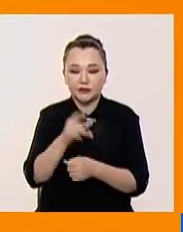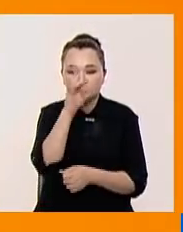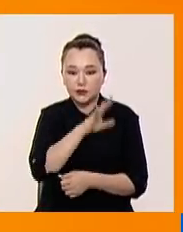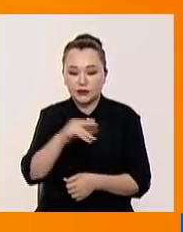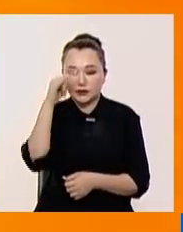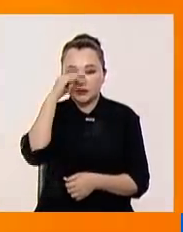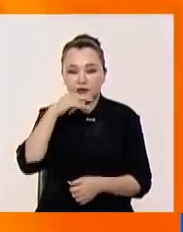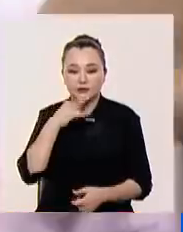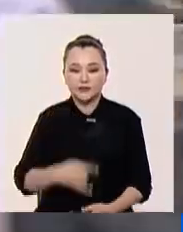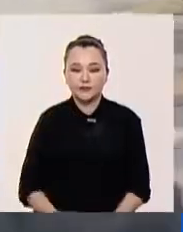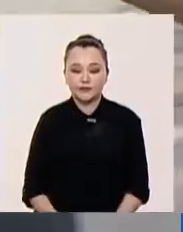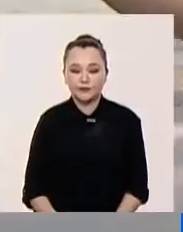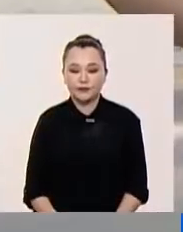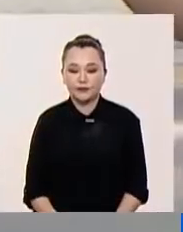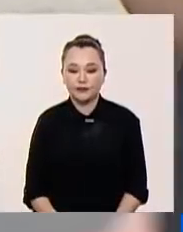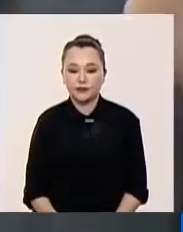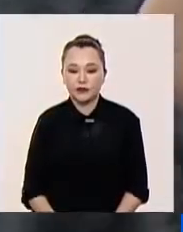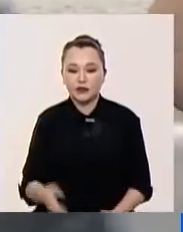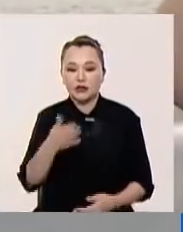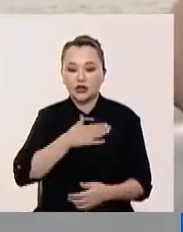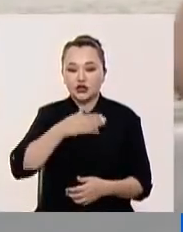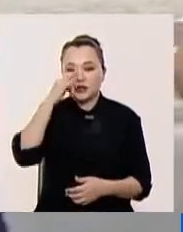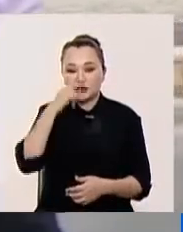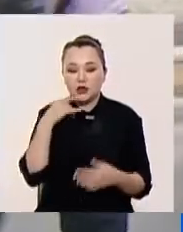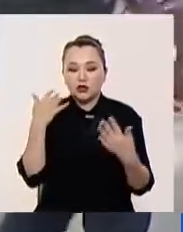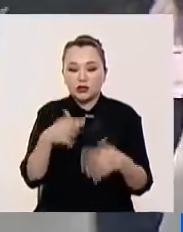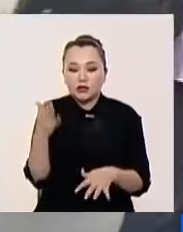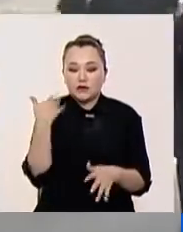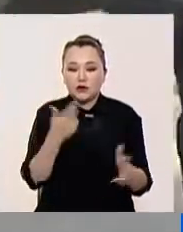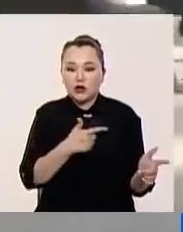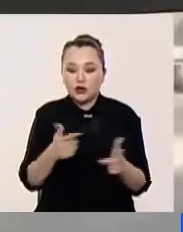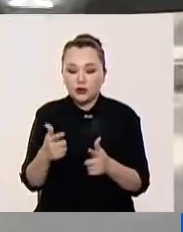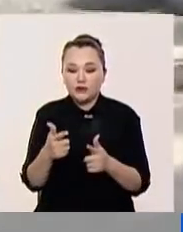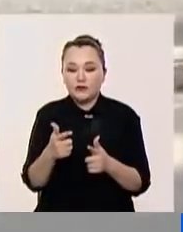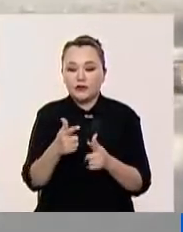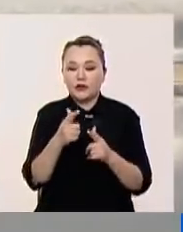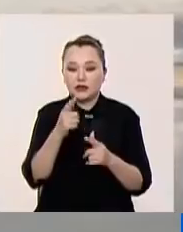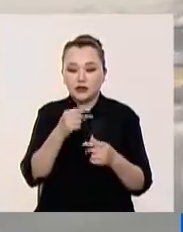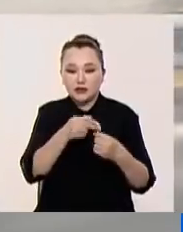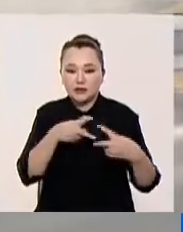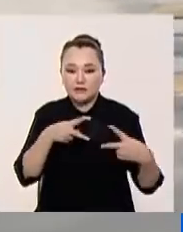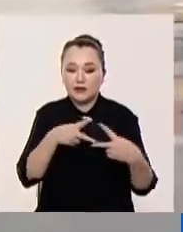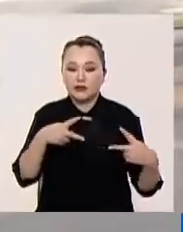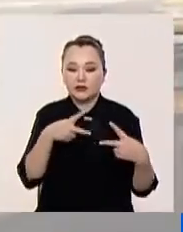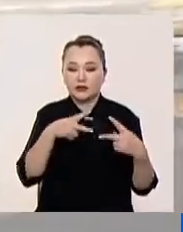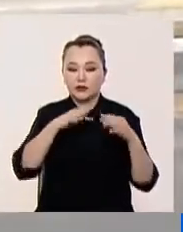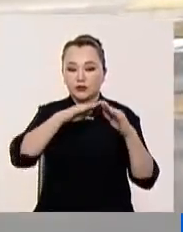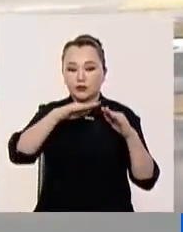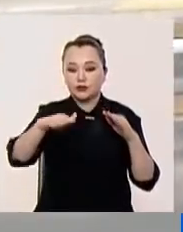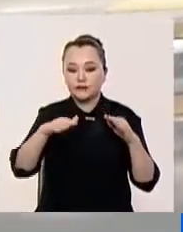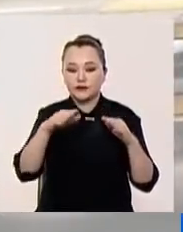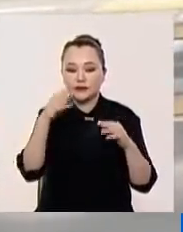Республики Казахстан. Наш Казахстан уже давно готов равняться на